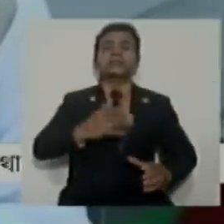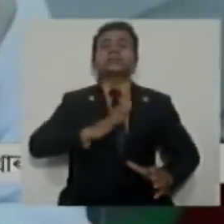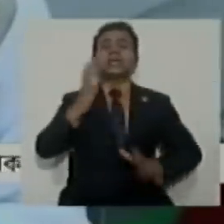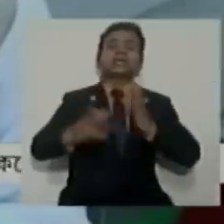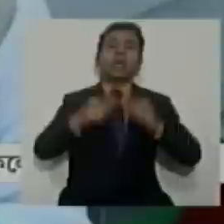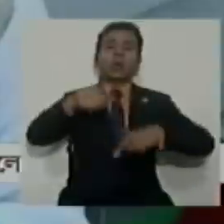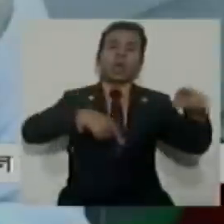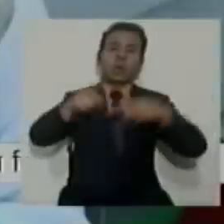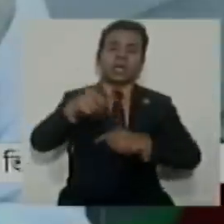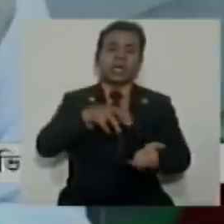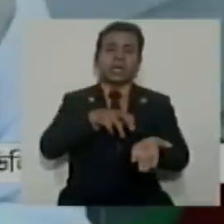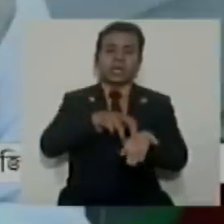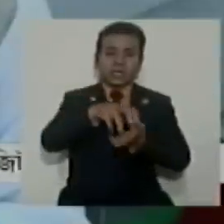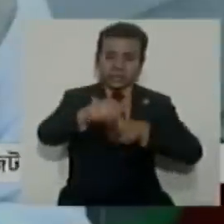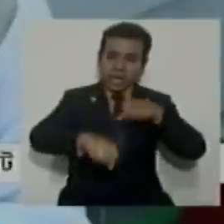ত্রাণ বিতরণেও